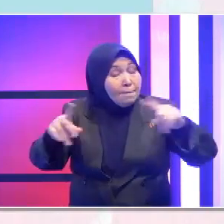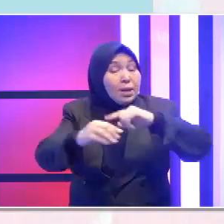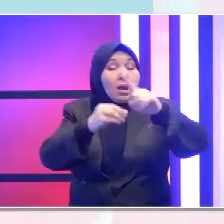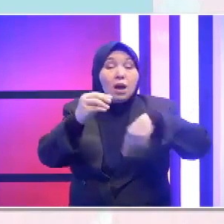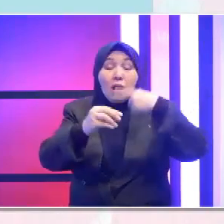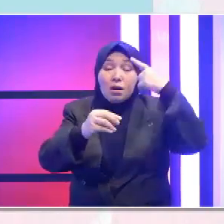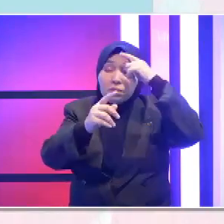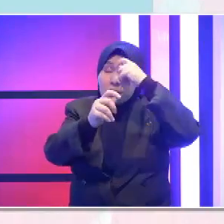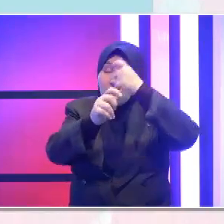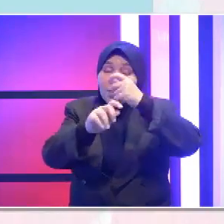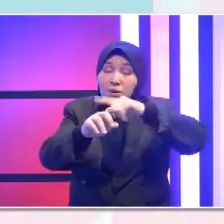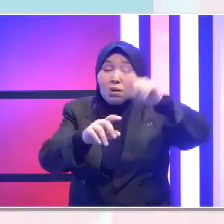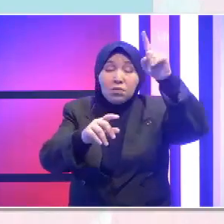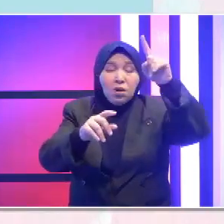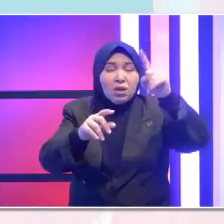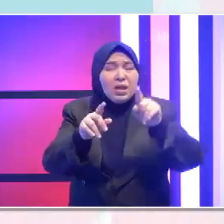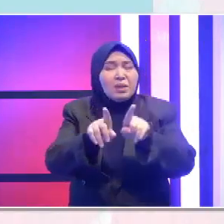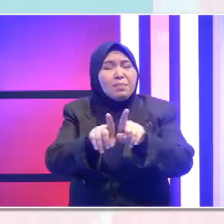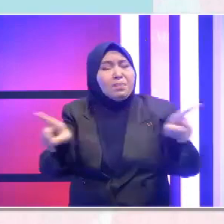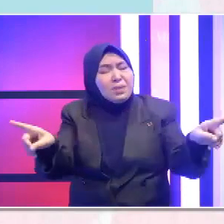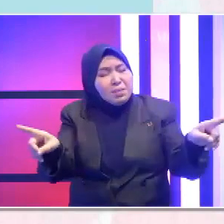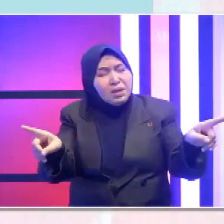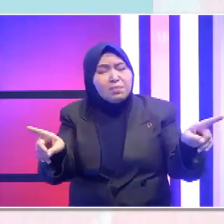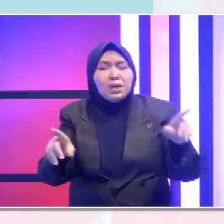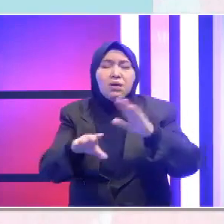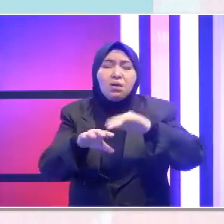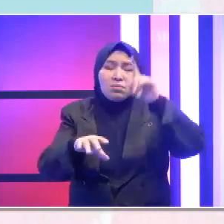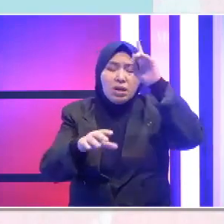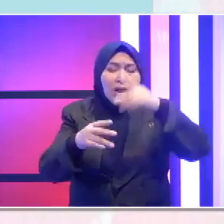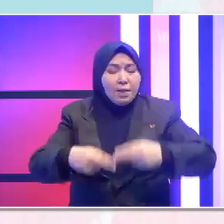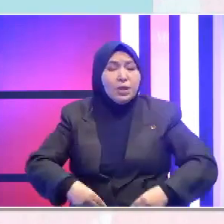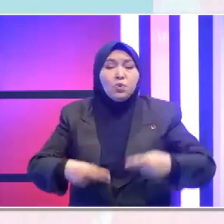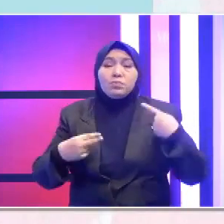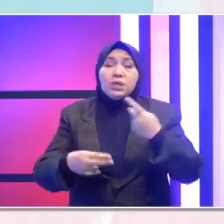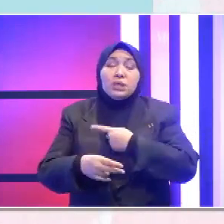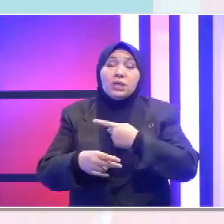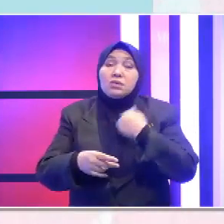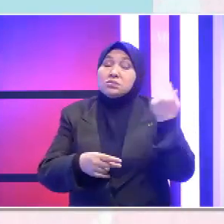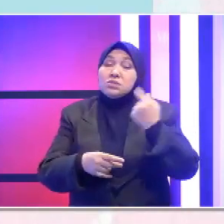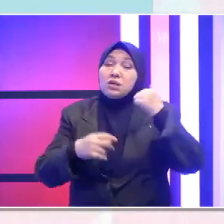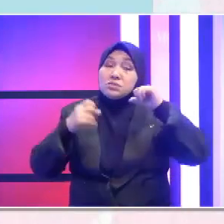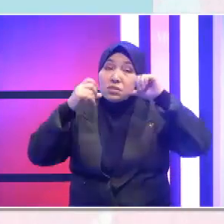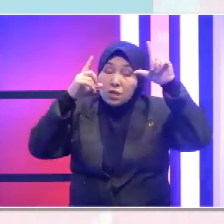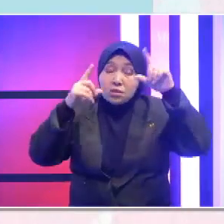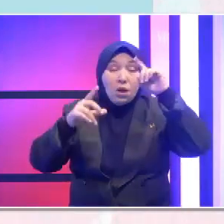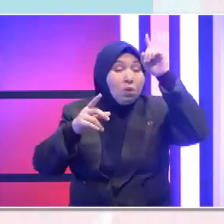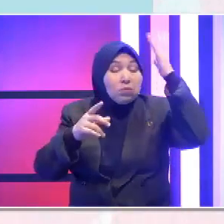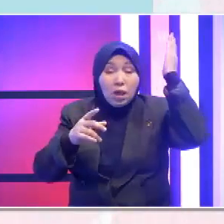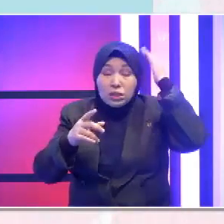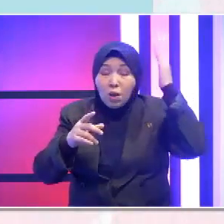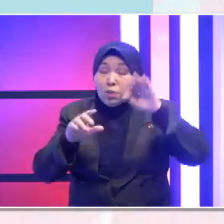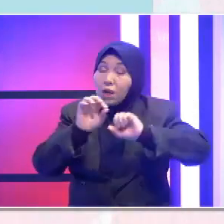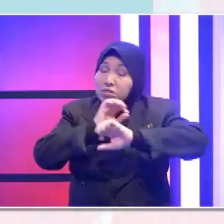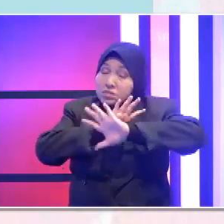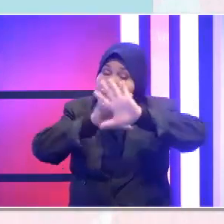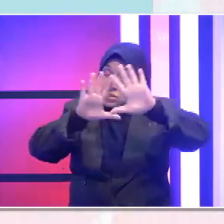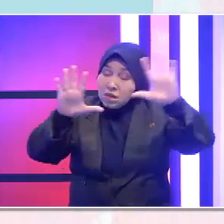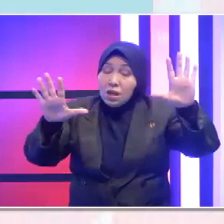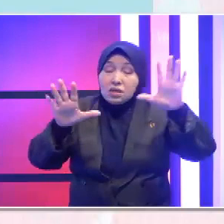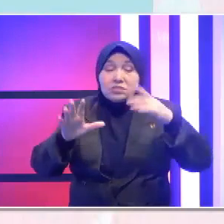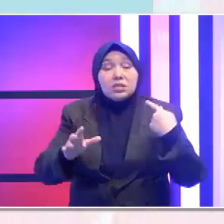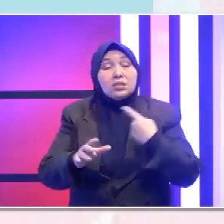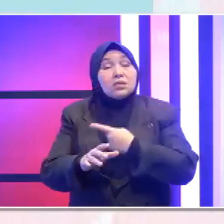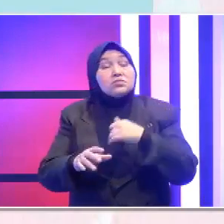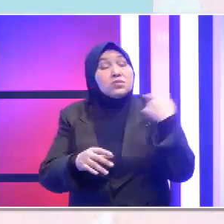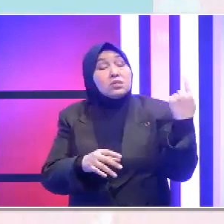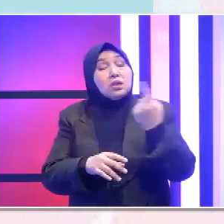dan juga Syirik kepada Allah dalam kehidupan kita yang ketiga Setia semenjak dari bahwa Allah mengetahui yang jelas dan tersembunyi agar kita